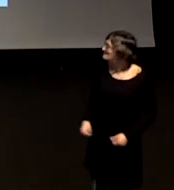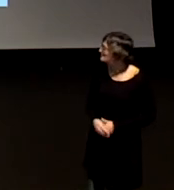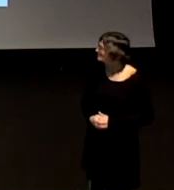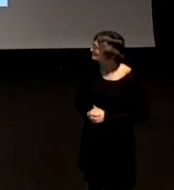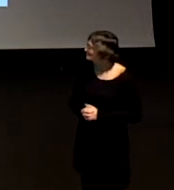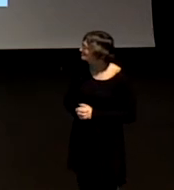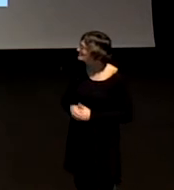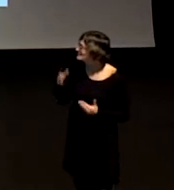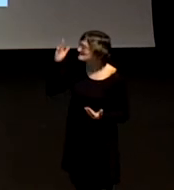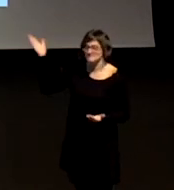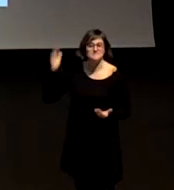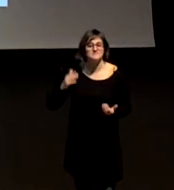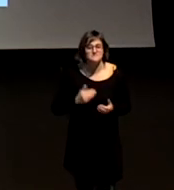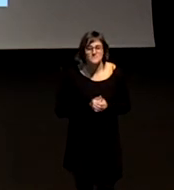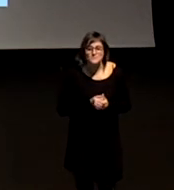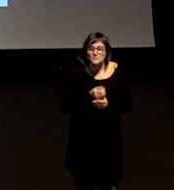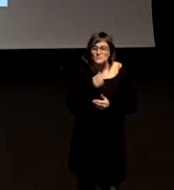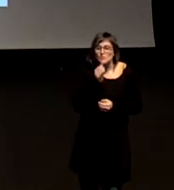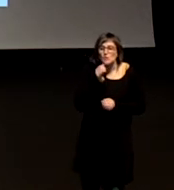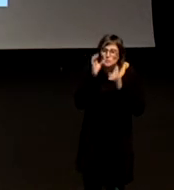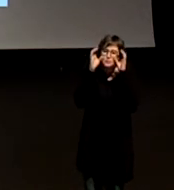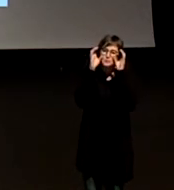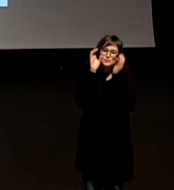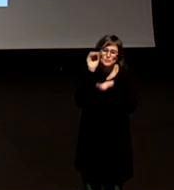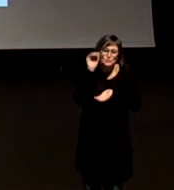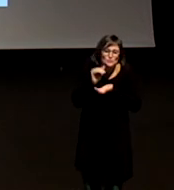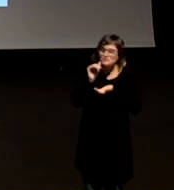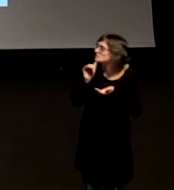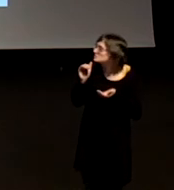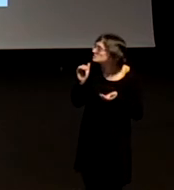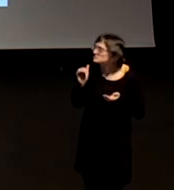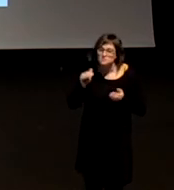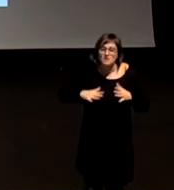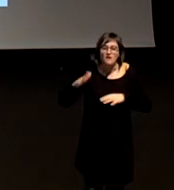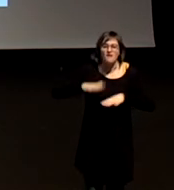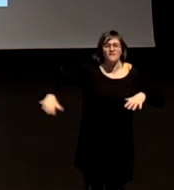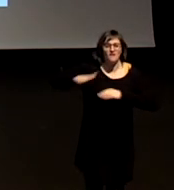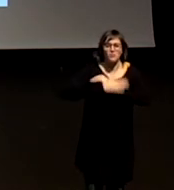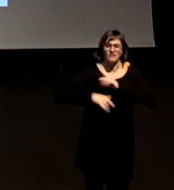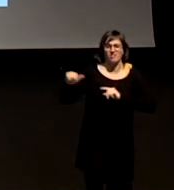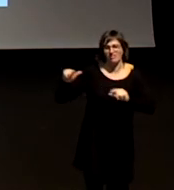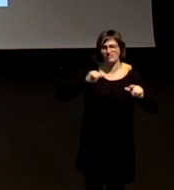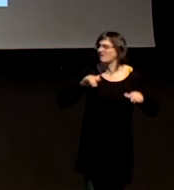donc là nous avons une petite chouette que nous avons tous dans nos campagnes